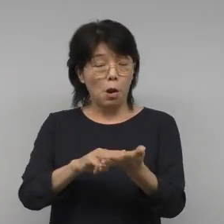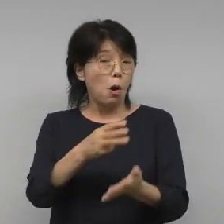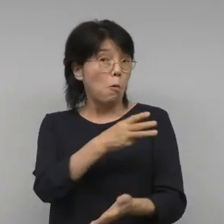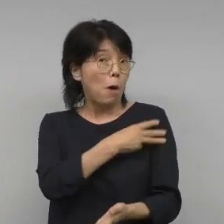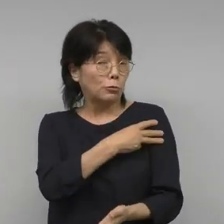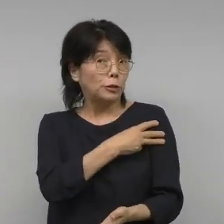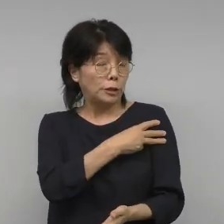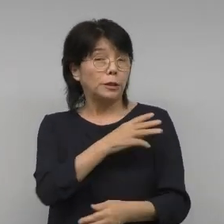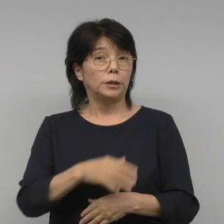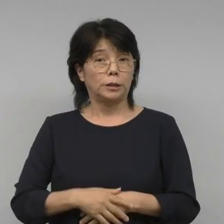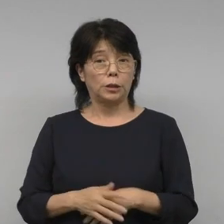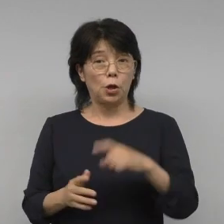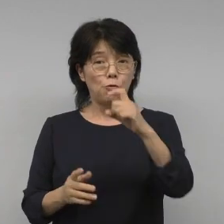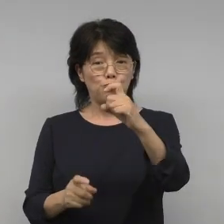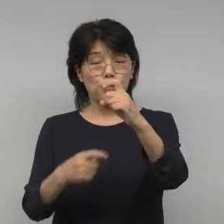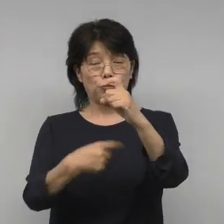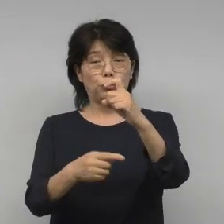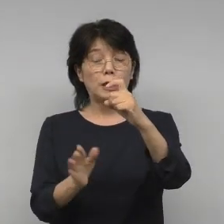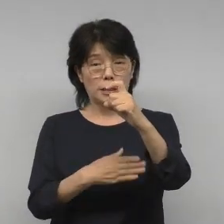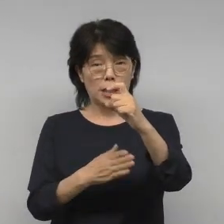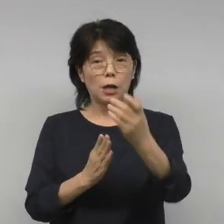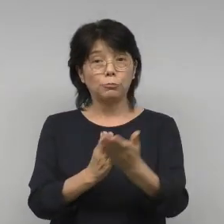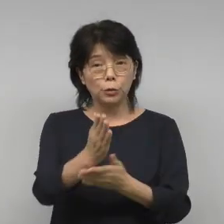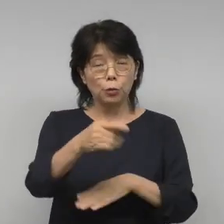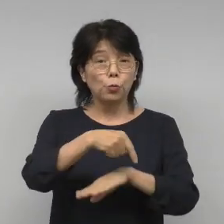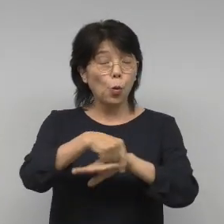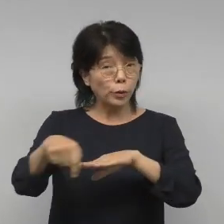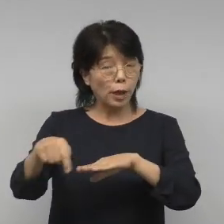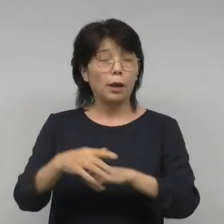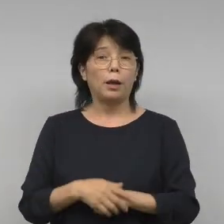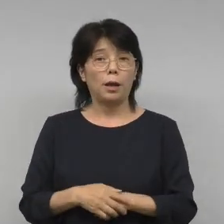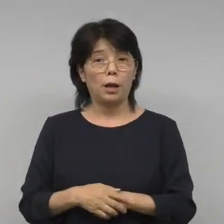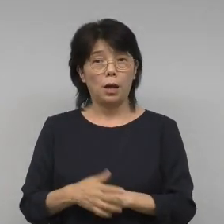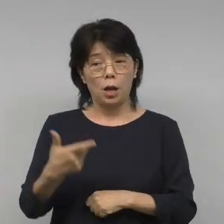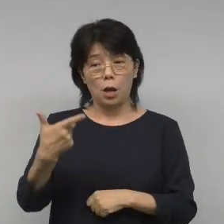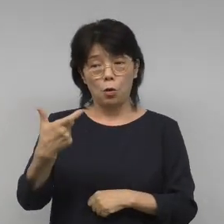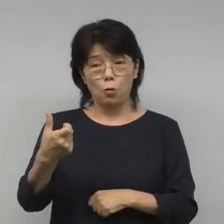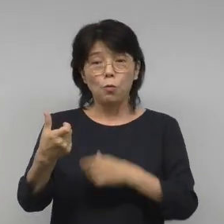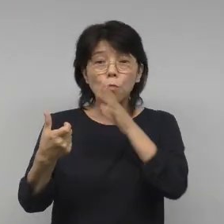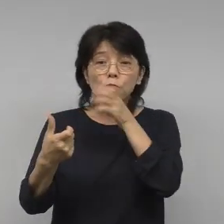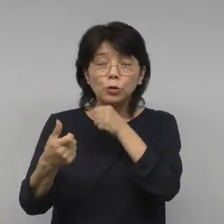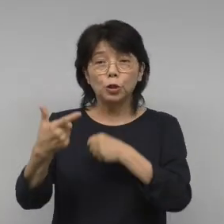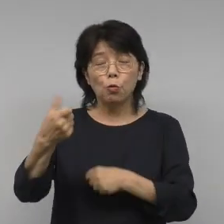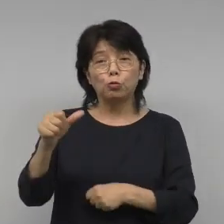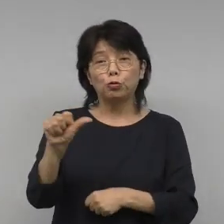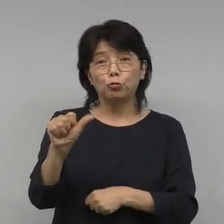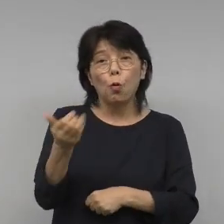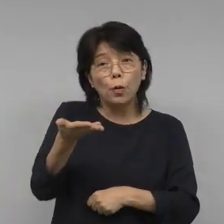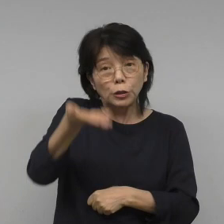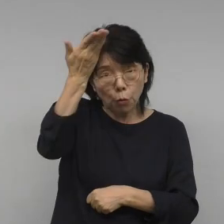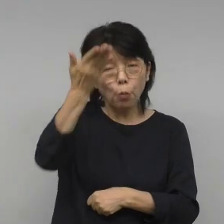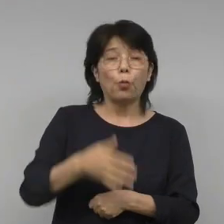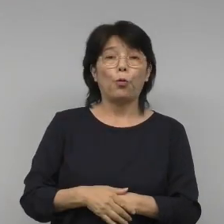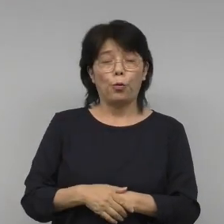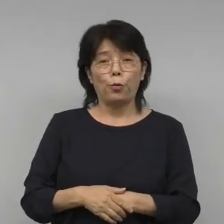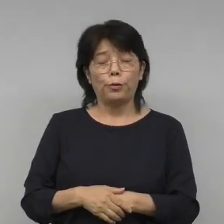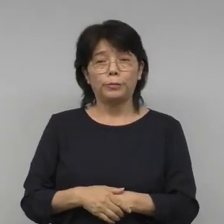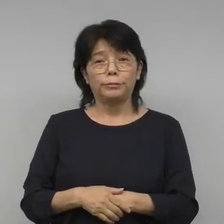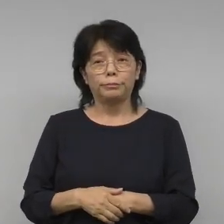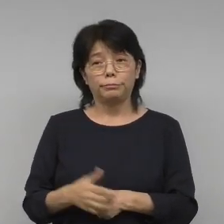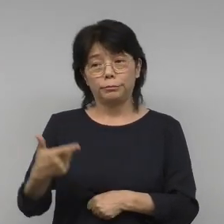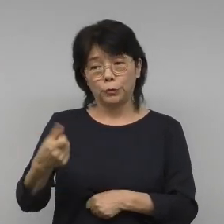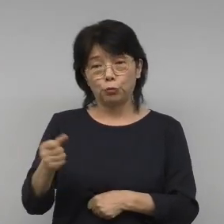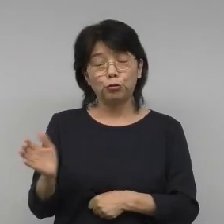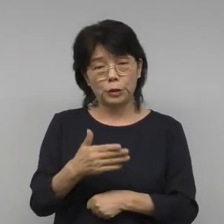れども、10月1日から開始を予定しております65歳以上の方、それから